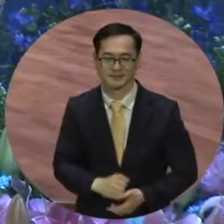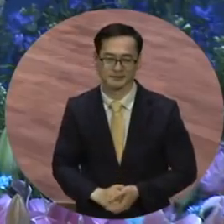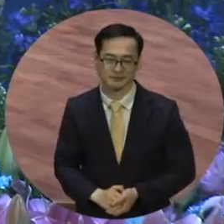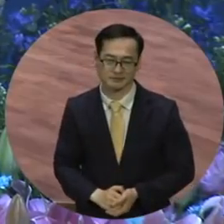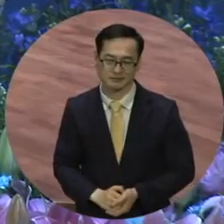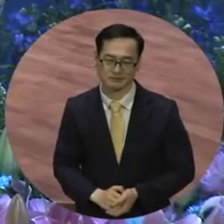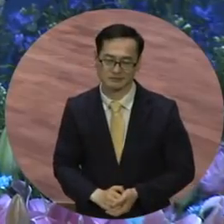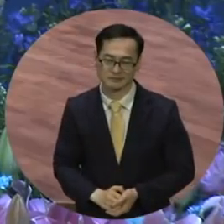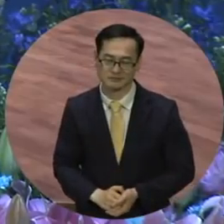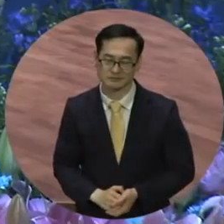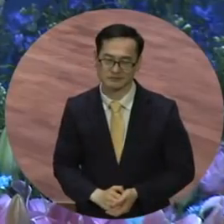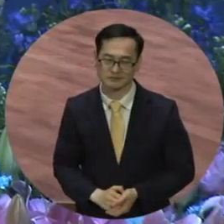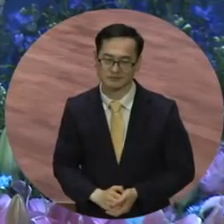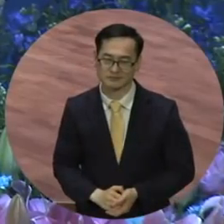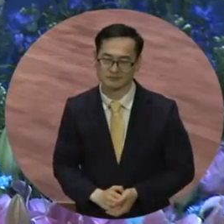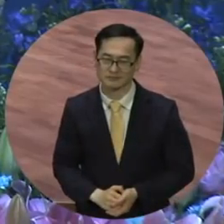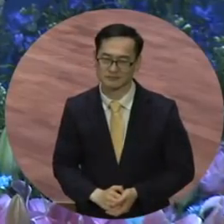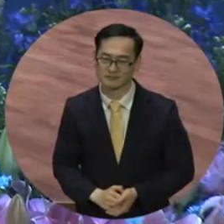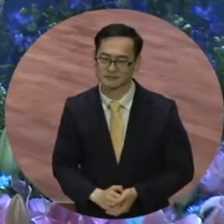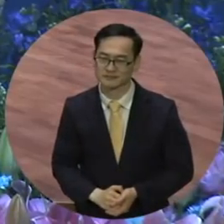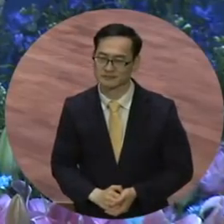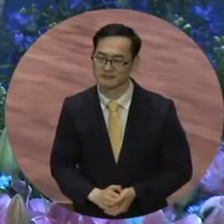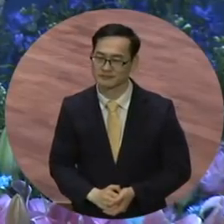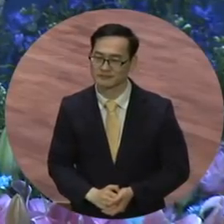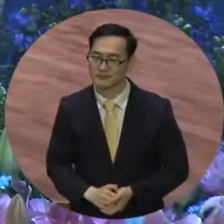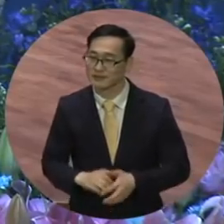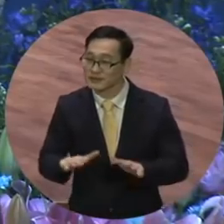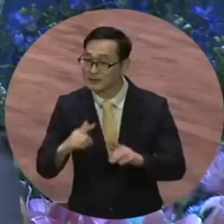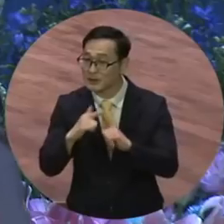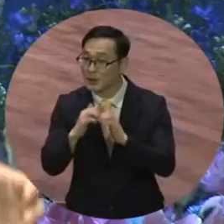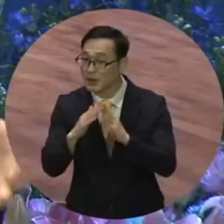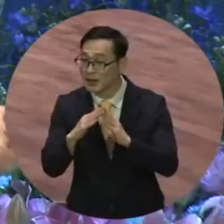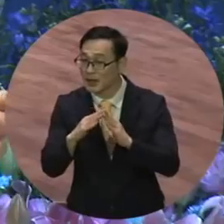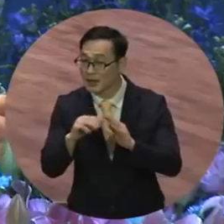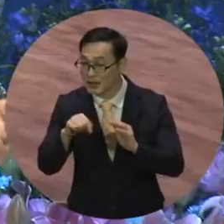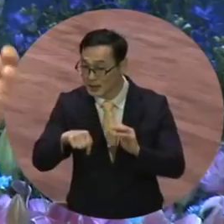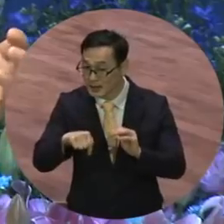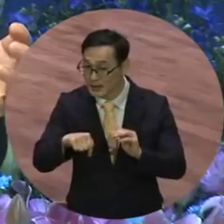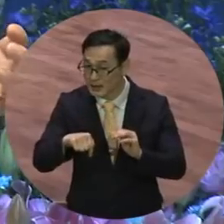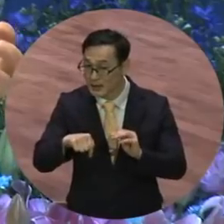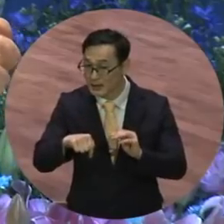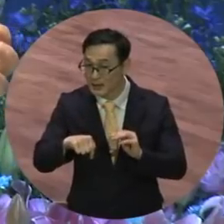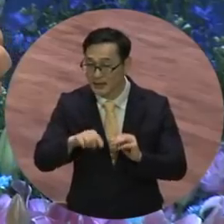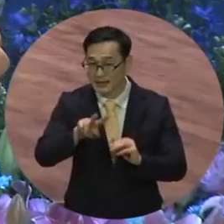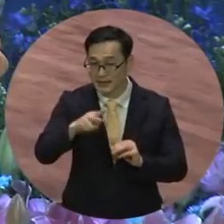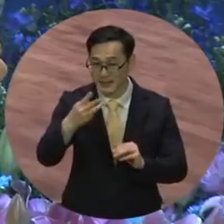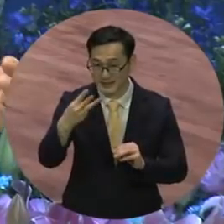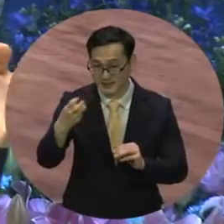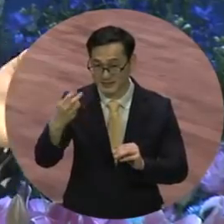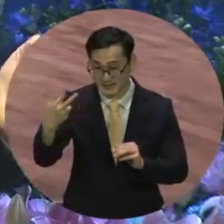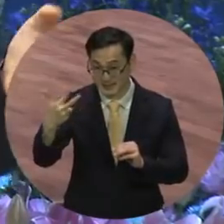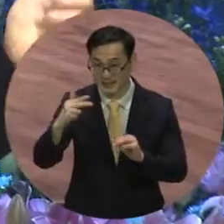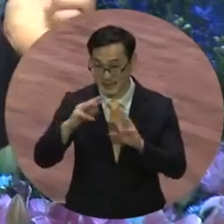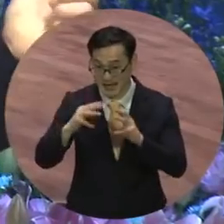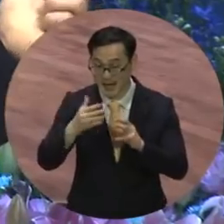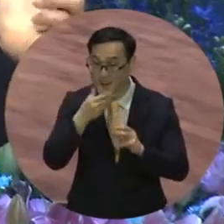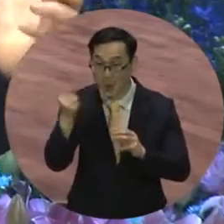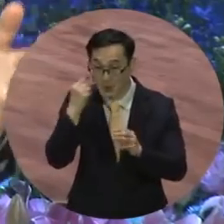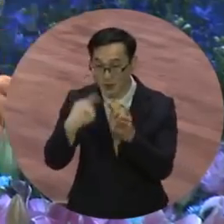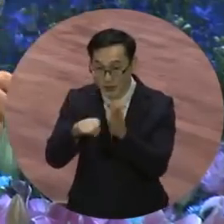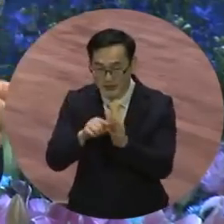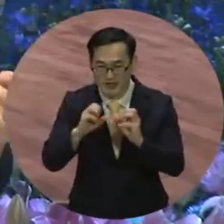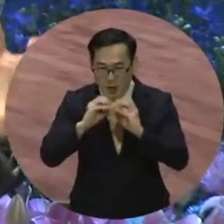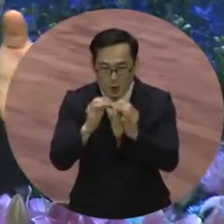내가 지금 처해 있는 환경, 우리 교회 그래요. 교회 보세요. 우리 여운교회가 지금 237 날을 보험을 위해서 선교사를